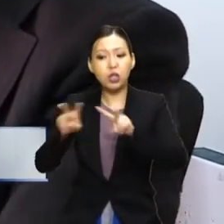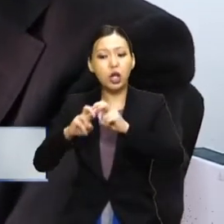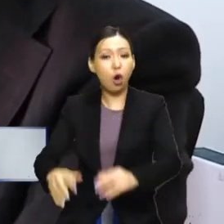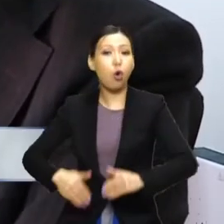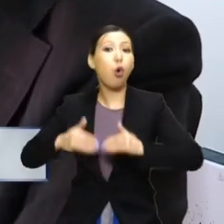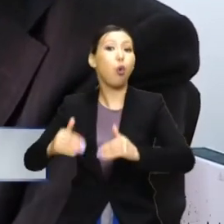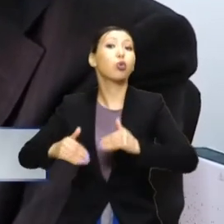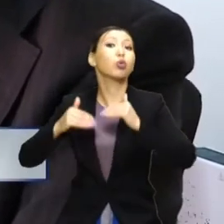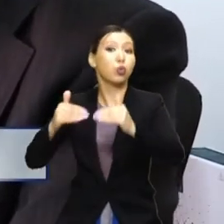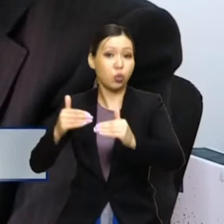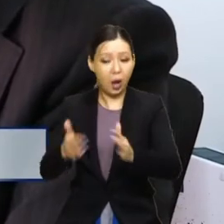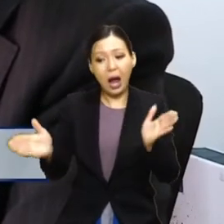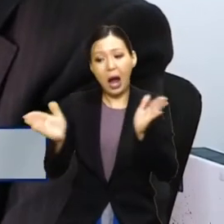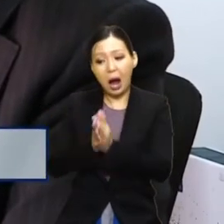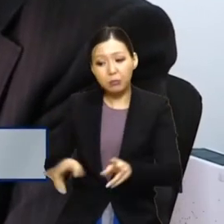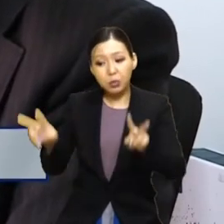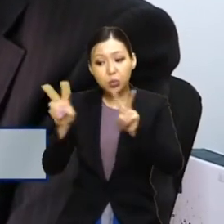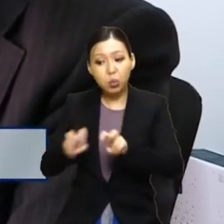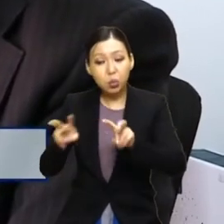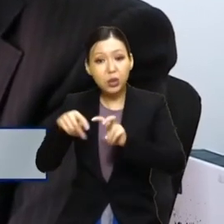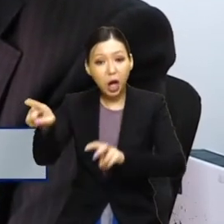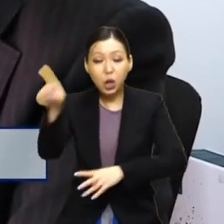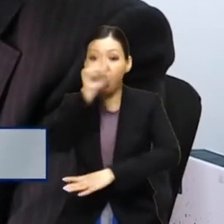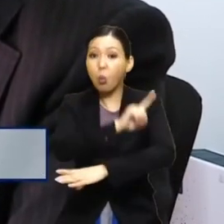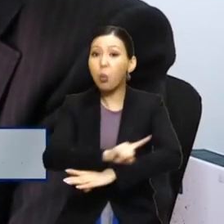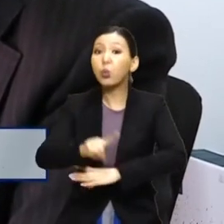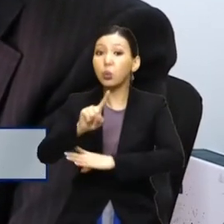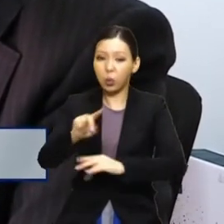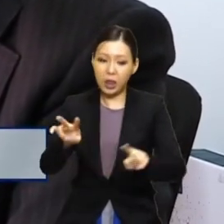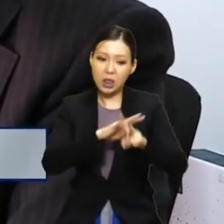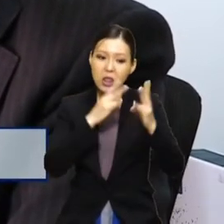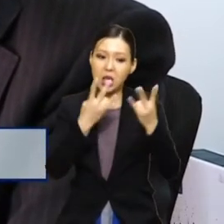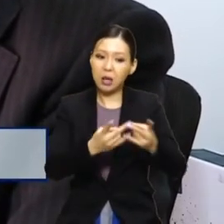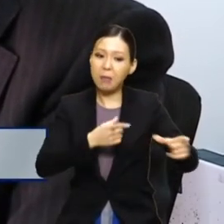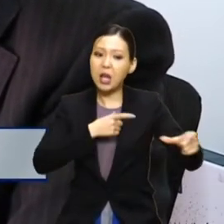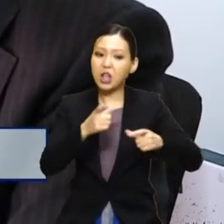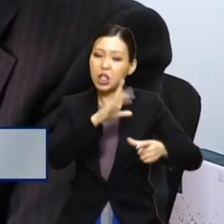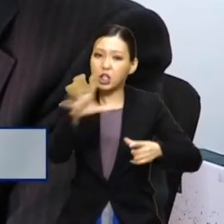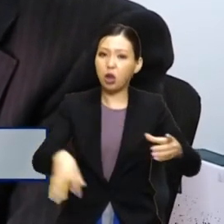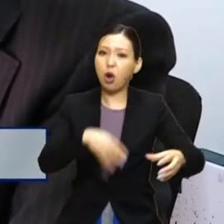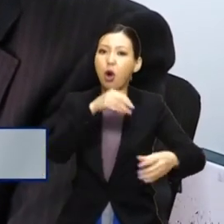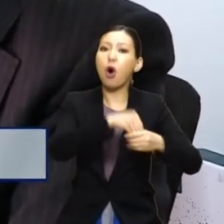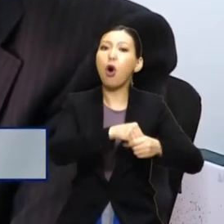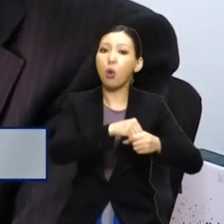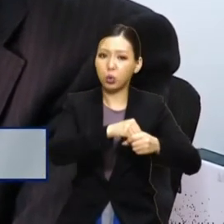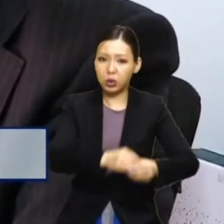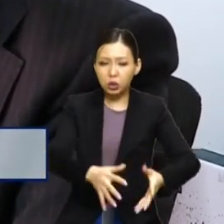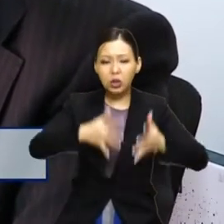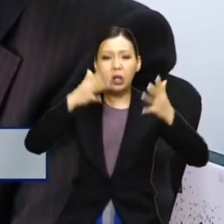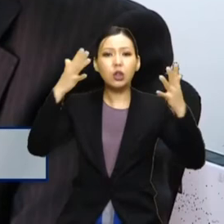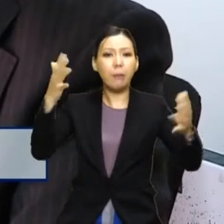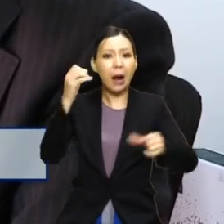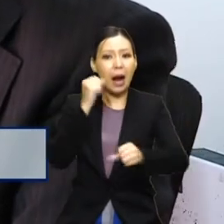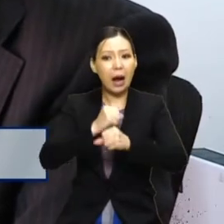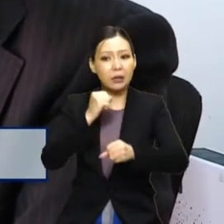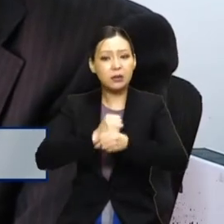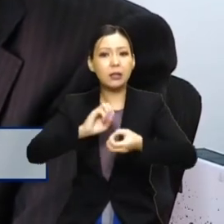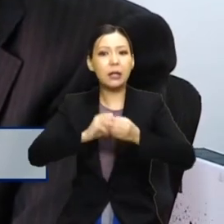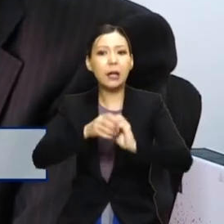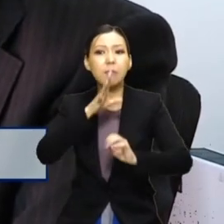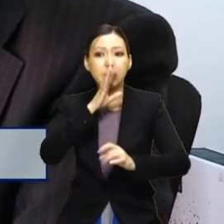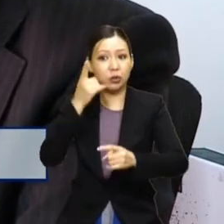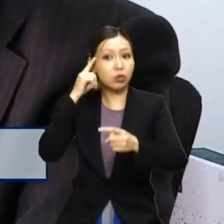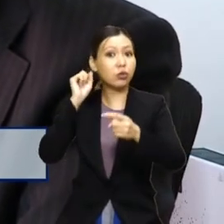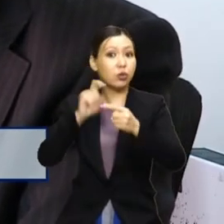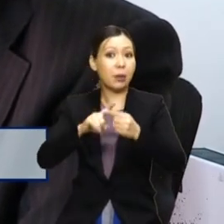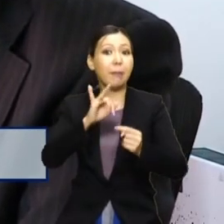хамтарсан судалгааны тэр одоо үр дүнг нийгмийн эдийн засгийн хөгжилд оруулах үр дүнг дээшлүүлэх чиглэлд нэлээд томоохон ажлуудыг хийж ингэ зорж